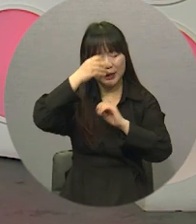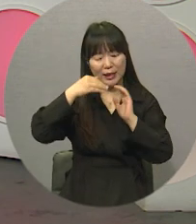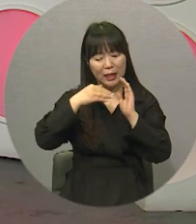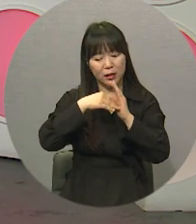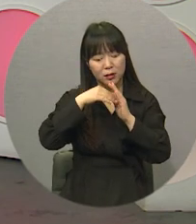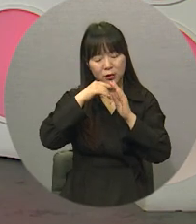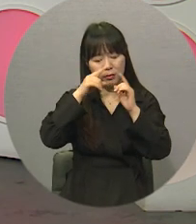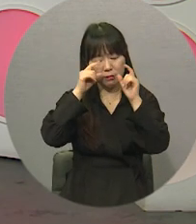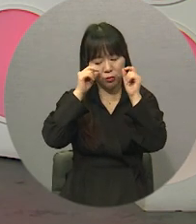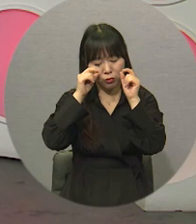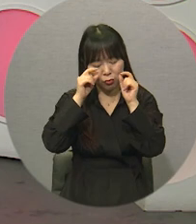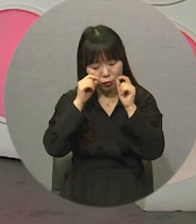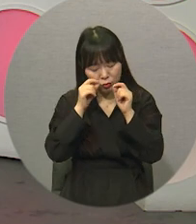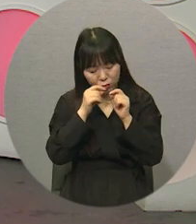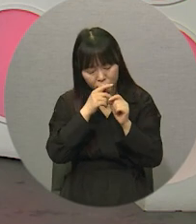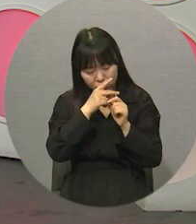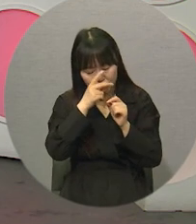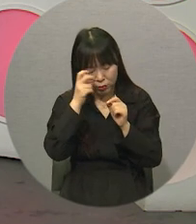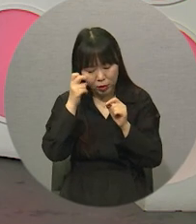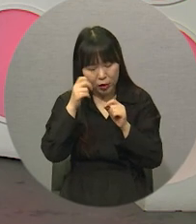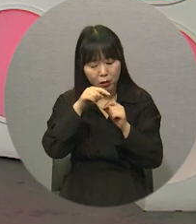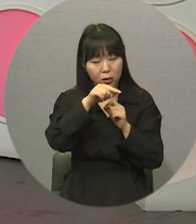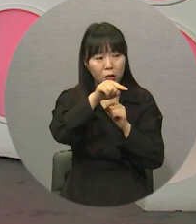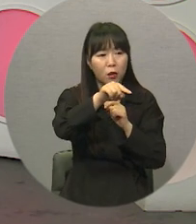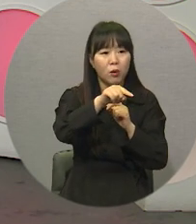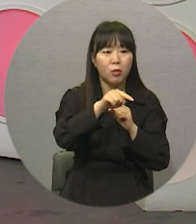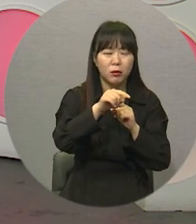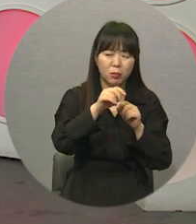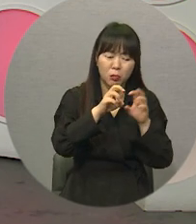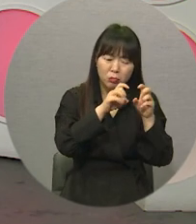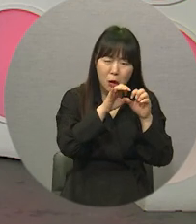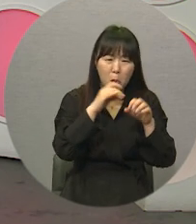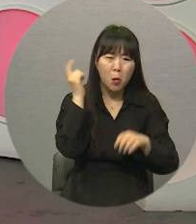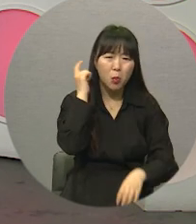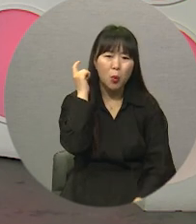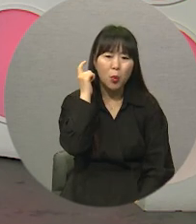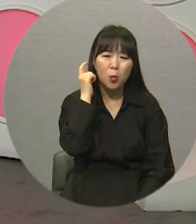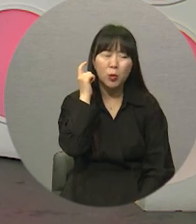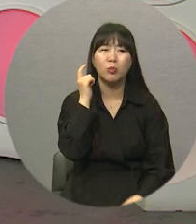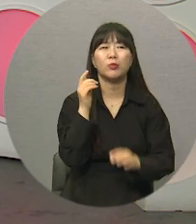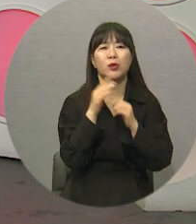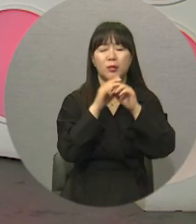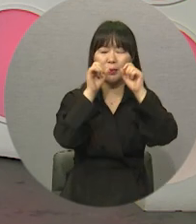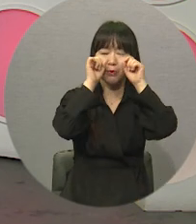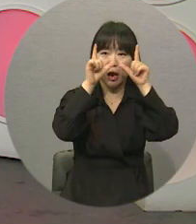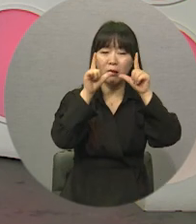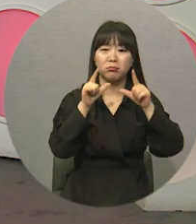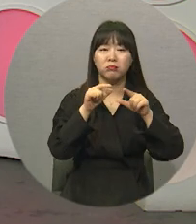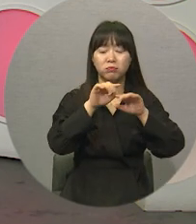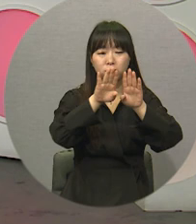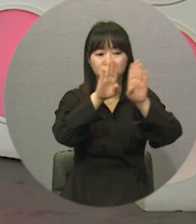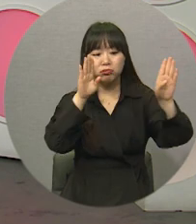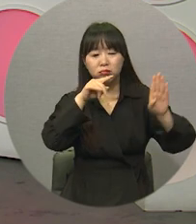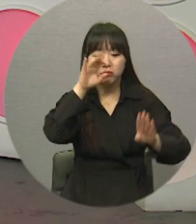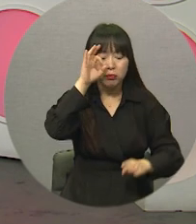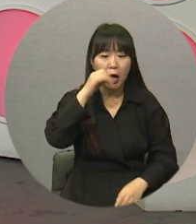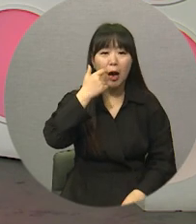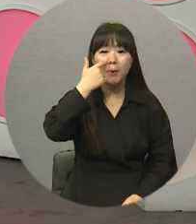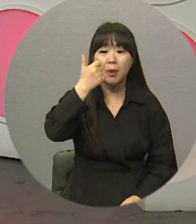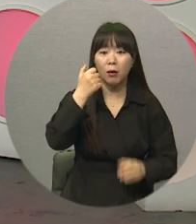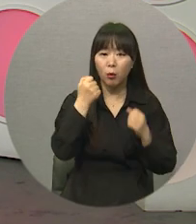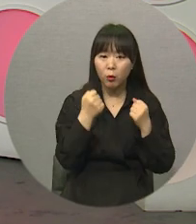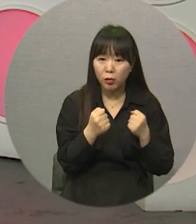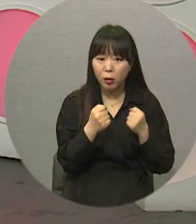뒤척이다 잠들었는데 거실에서 나는 부스럭거리는 소리에 잠이 깼습니다. 거실로 나가자 아빠가